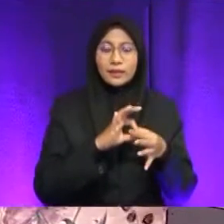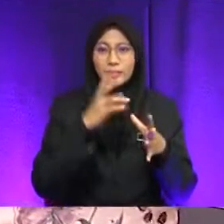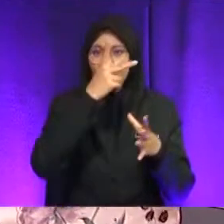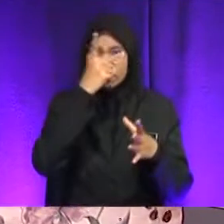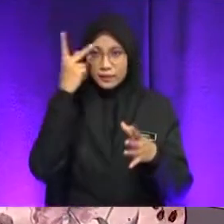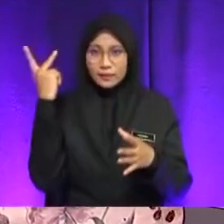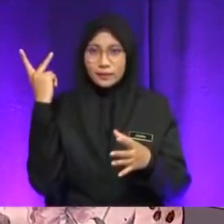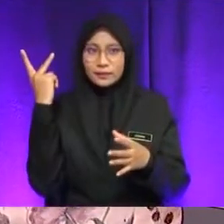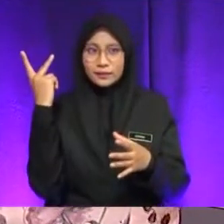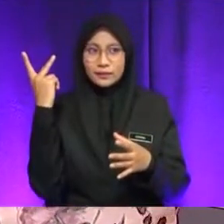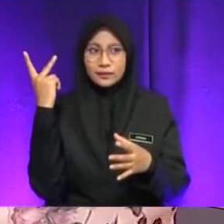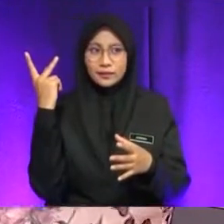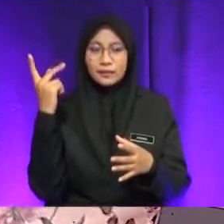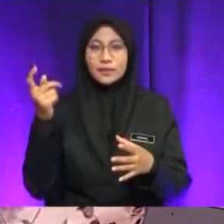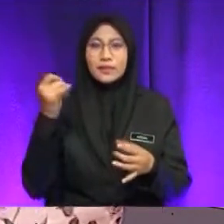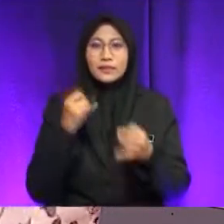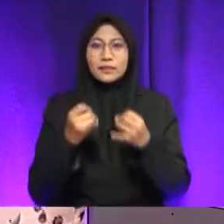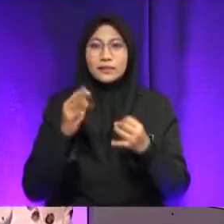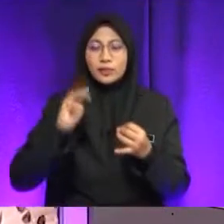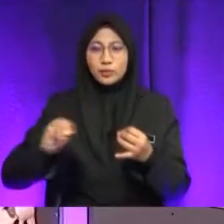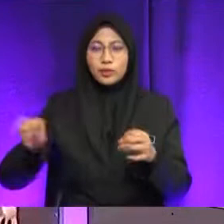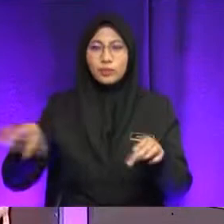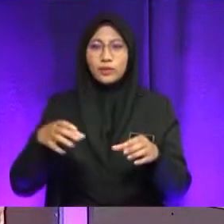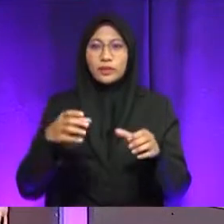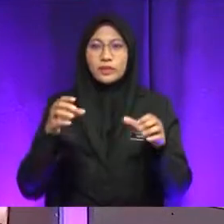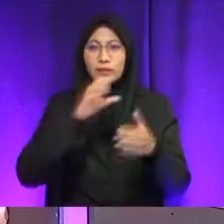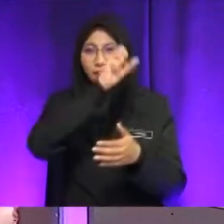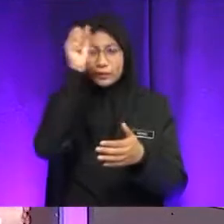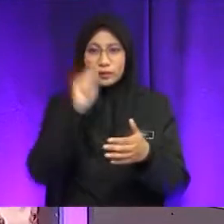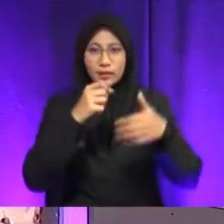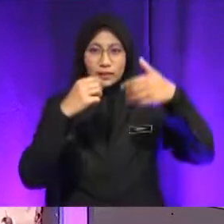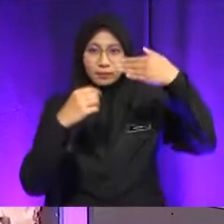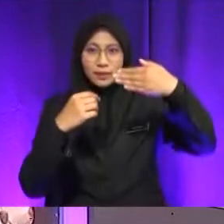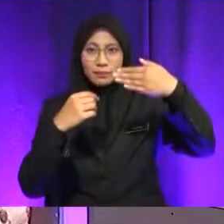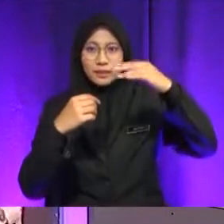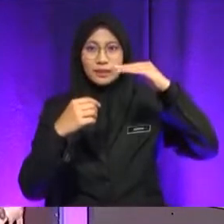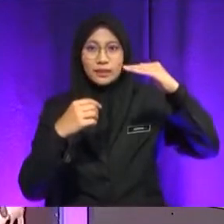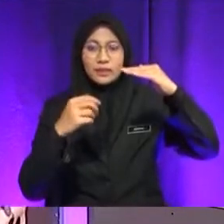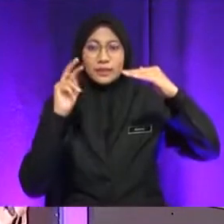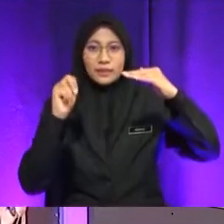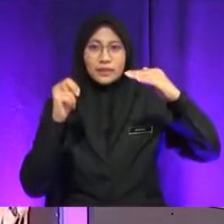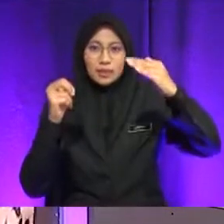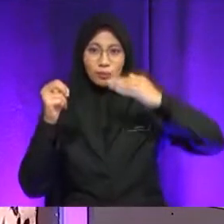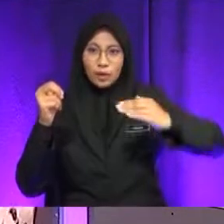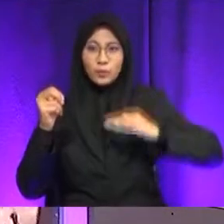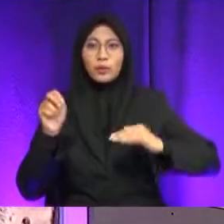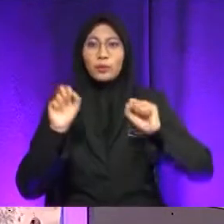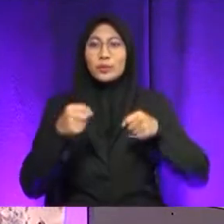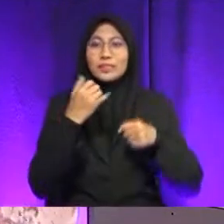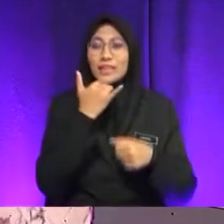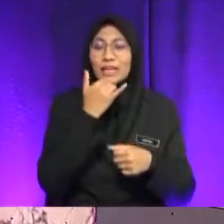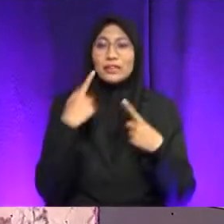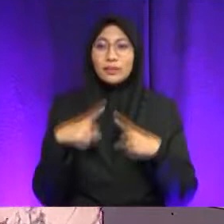amdam Buluh kesalahan pada soalnya nih dia akan memberi kesan freezer lebih dari jadi gitu nah mengurangkan kadar